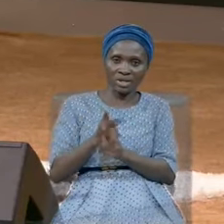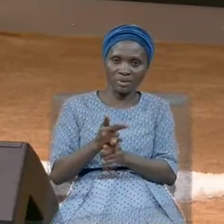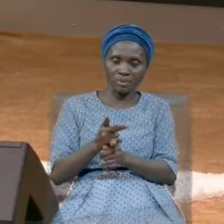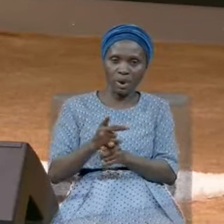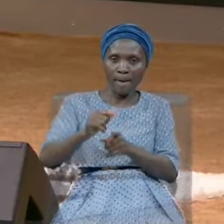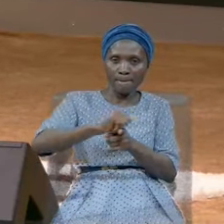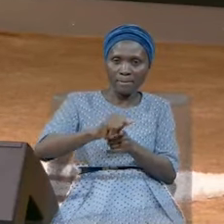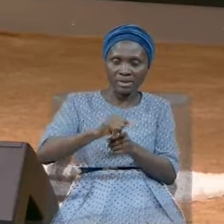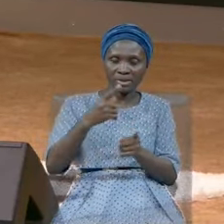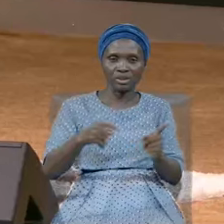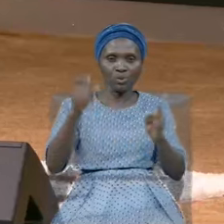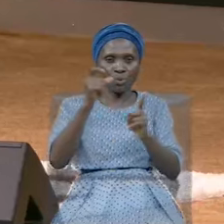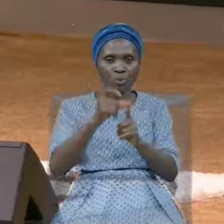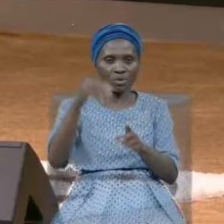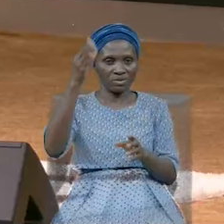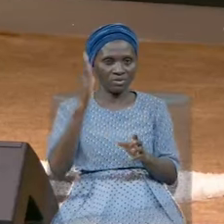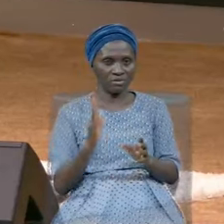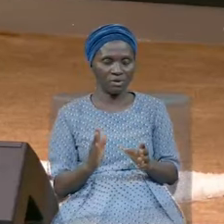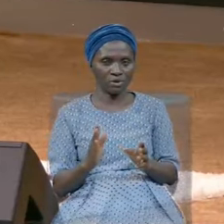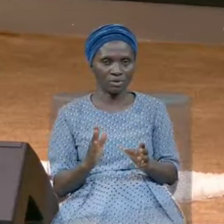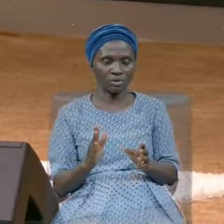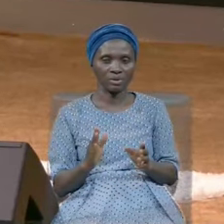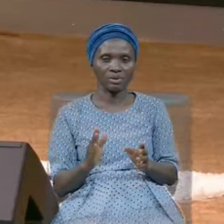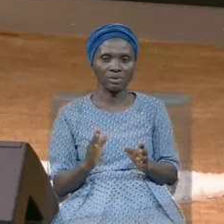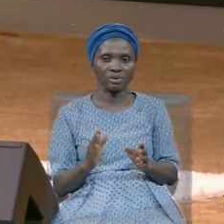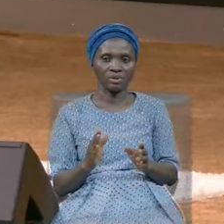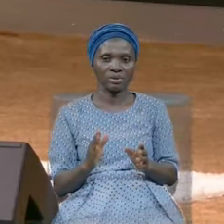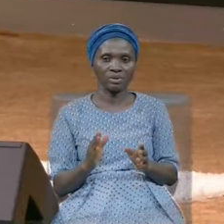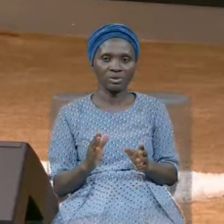c'est normal, c'est vrai.